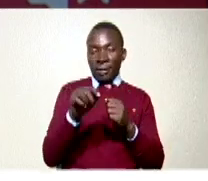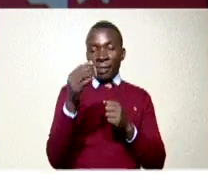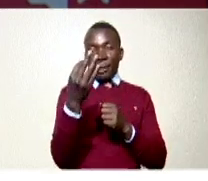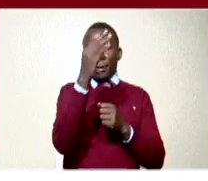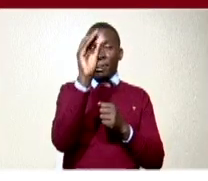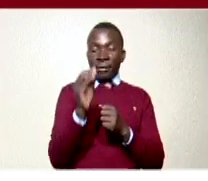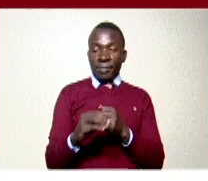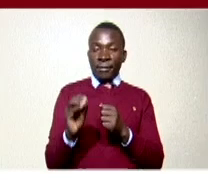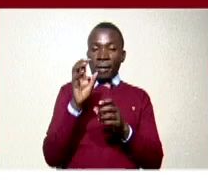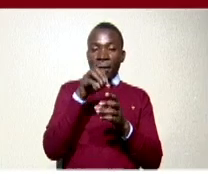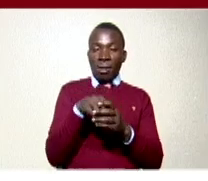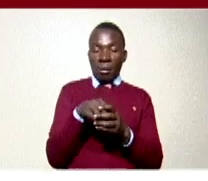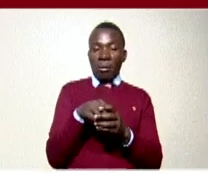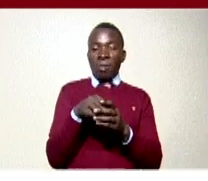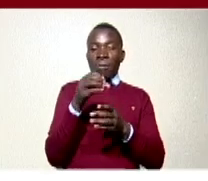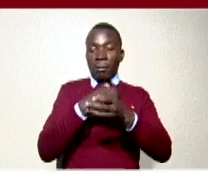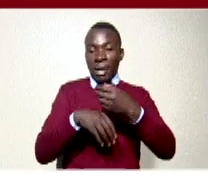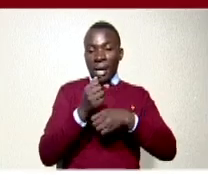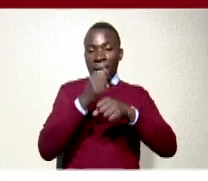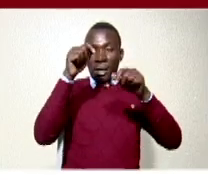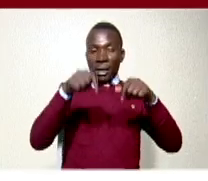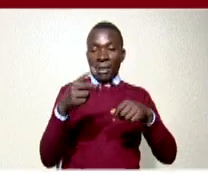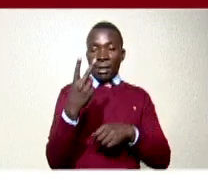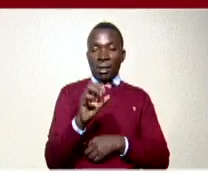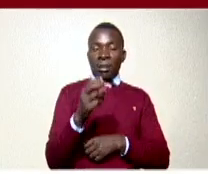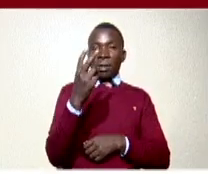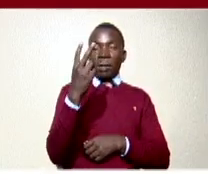18.3% ku ijana mu mwaka wa